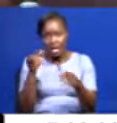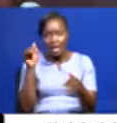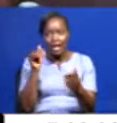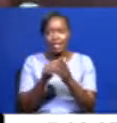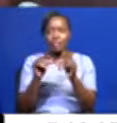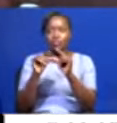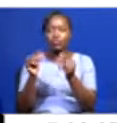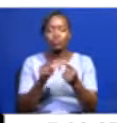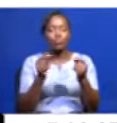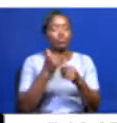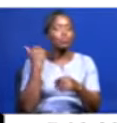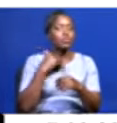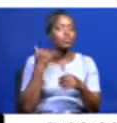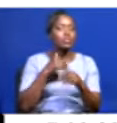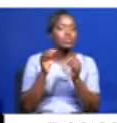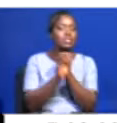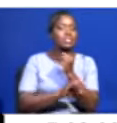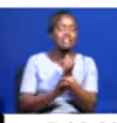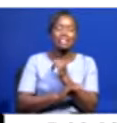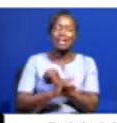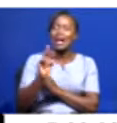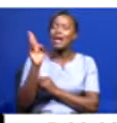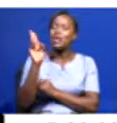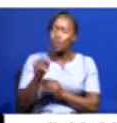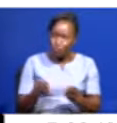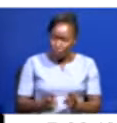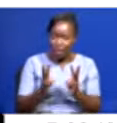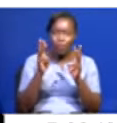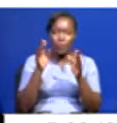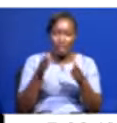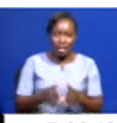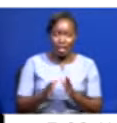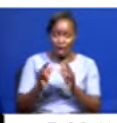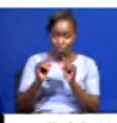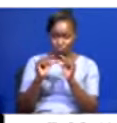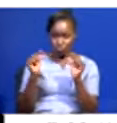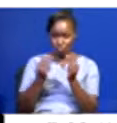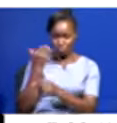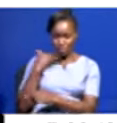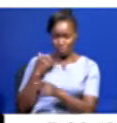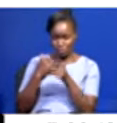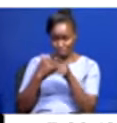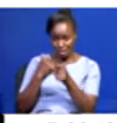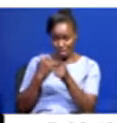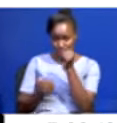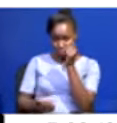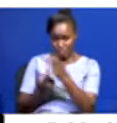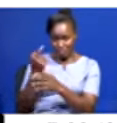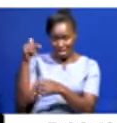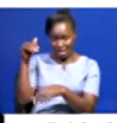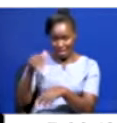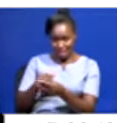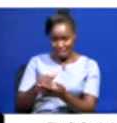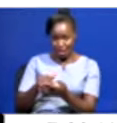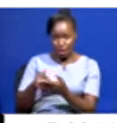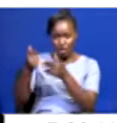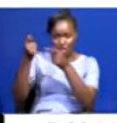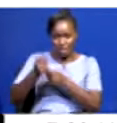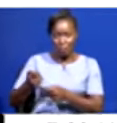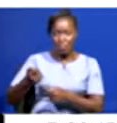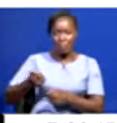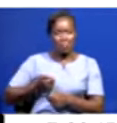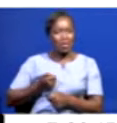makundi ya kiuhalifu nchini. No way we can allow that gang to come and rape our girls, to